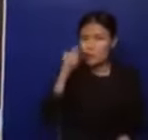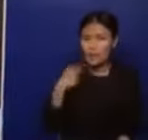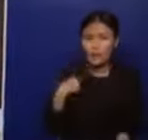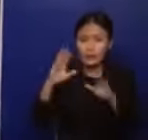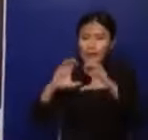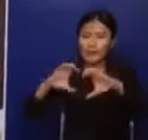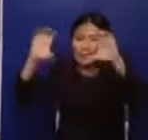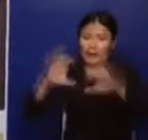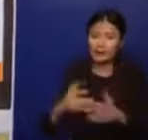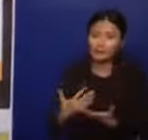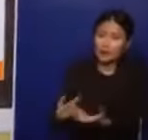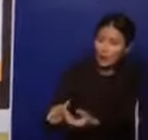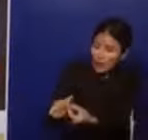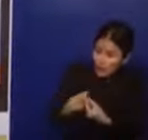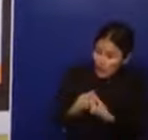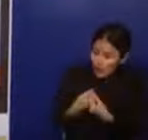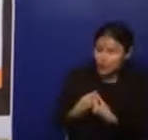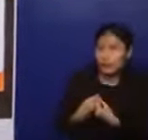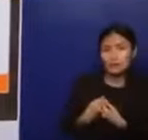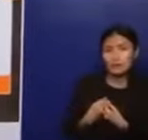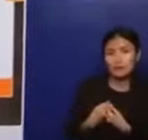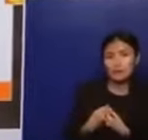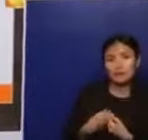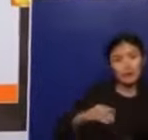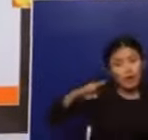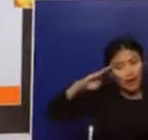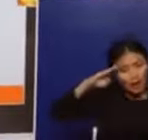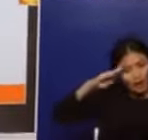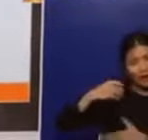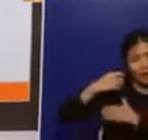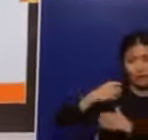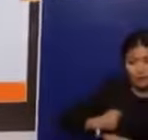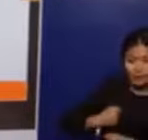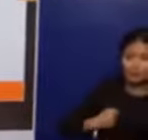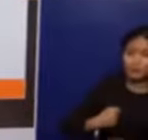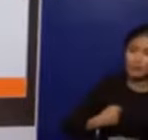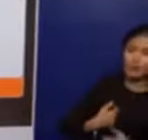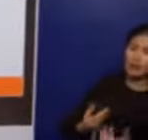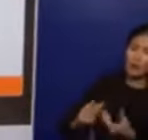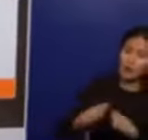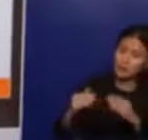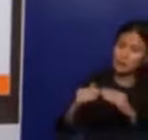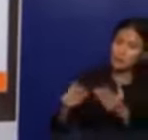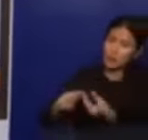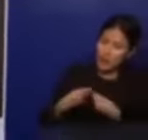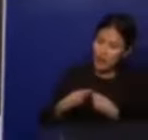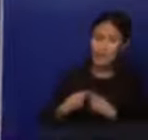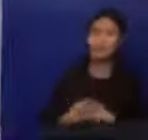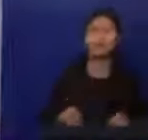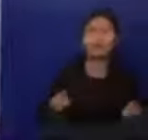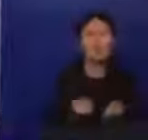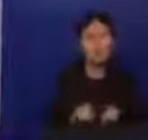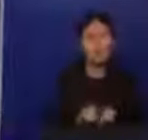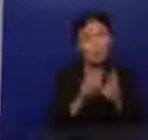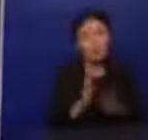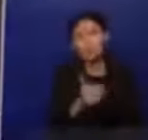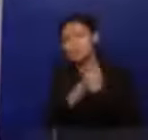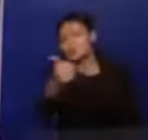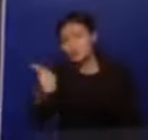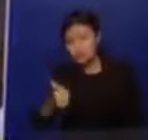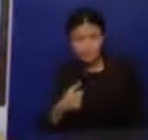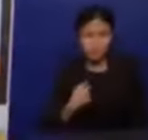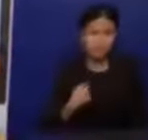ไปตามที่หน่วยงานหรือกองทัพบกได้ปฏิบัติต่อบุคคลอื่นๆที่มีสถานภาพและมีคุณสมบัติเดียวกันในธุร